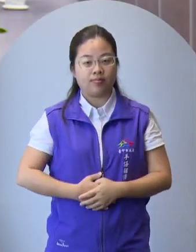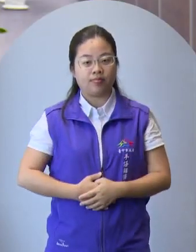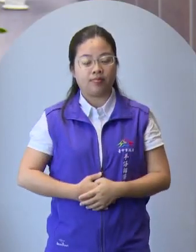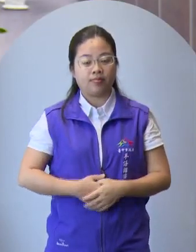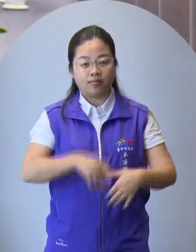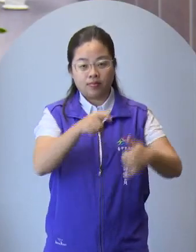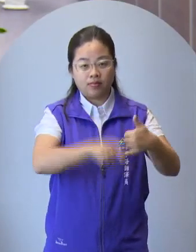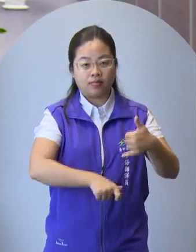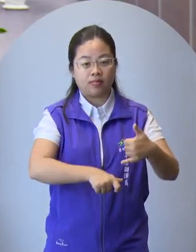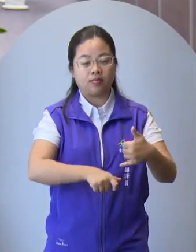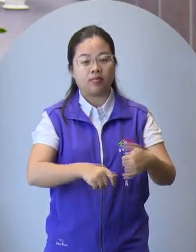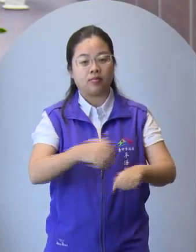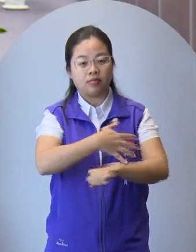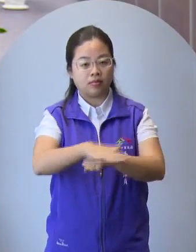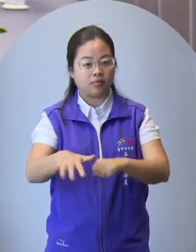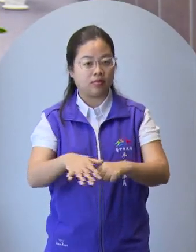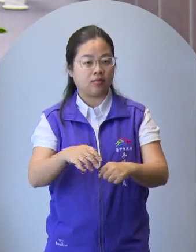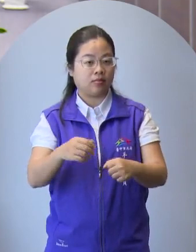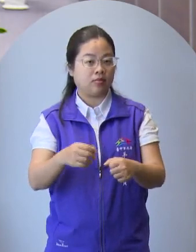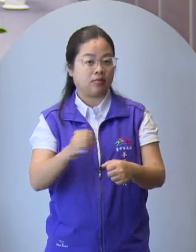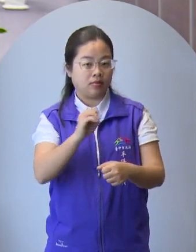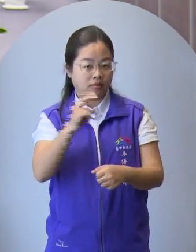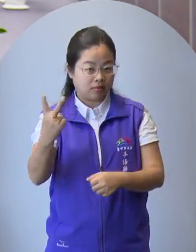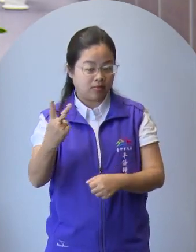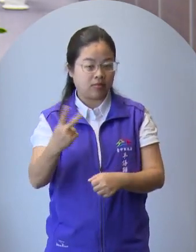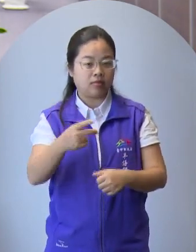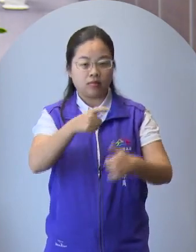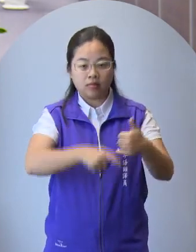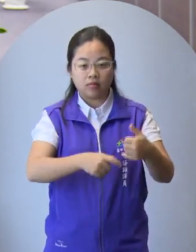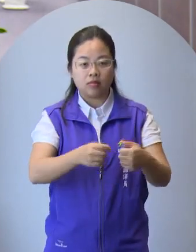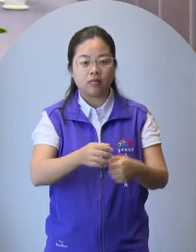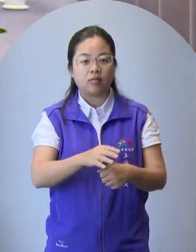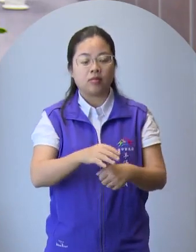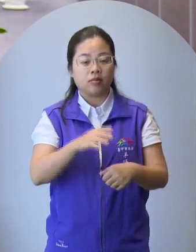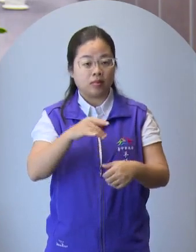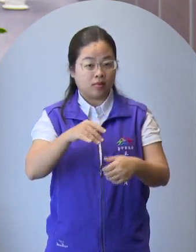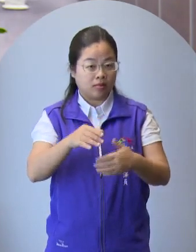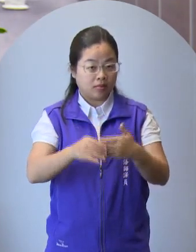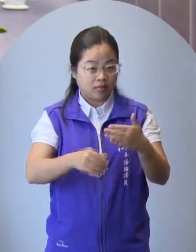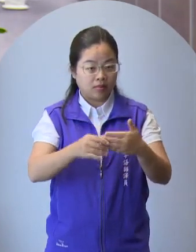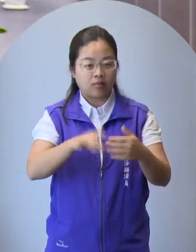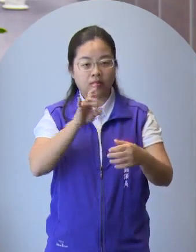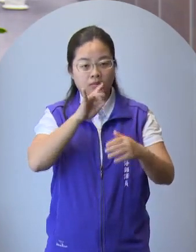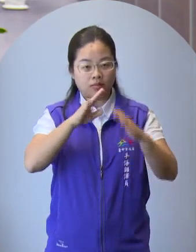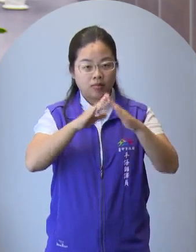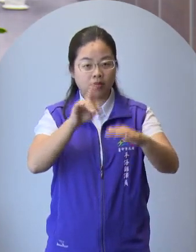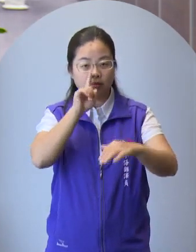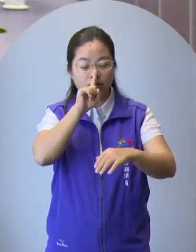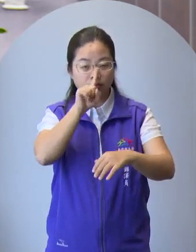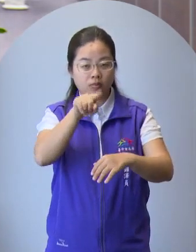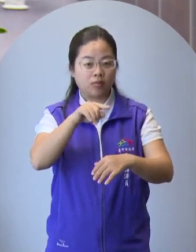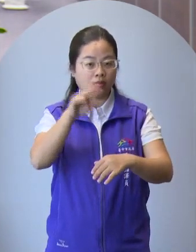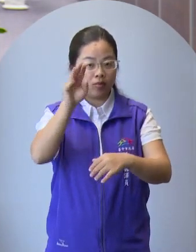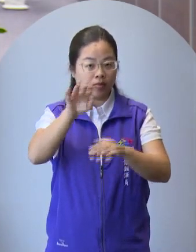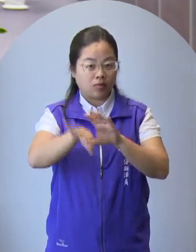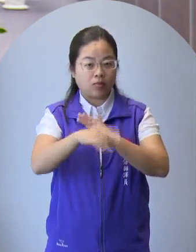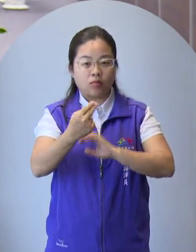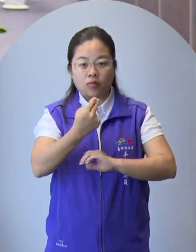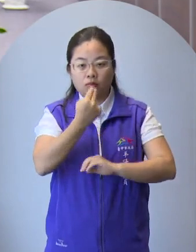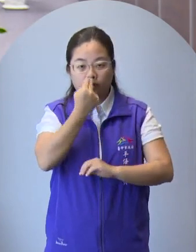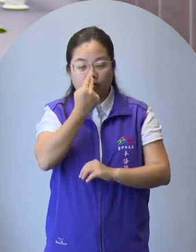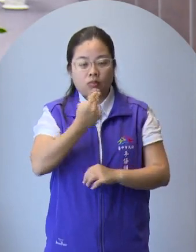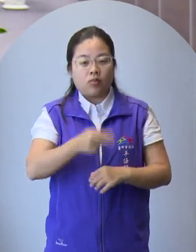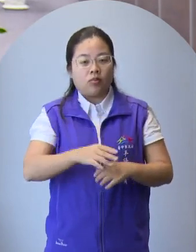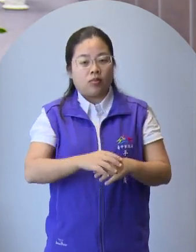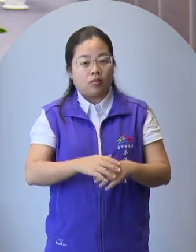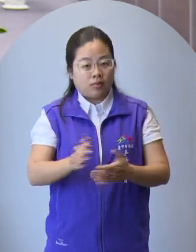号环零二，提案机关环保局，案由简传制定台中市重大空气污染管制自治条例草案一